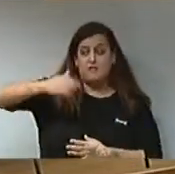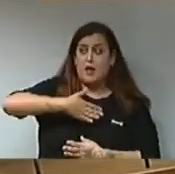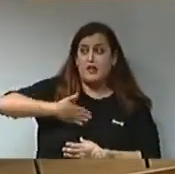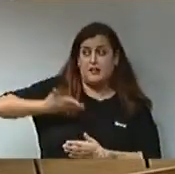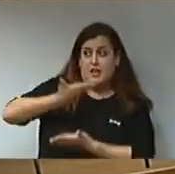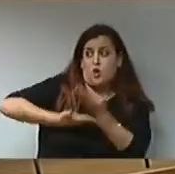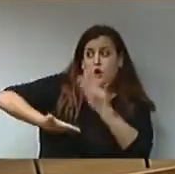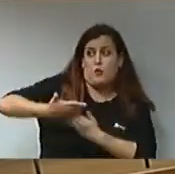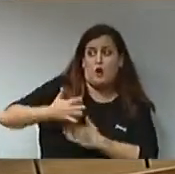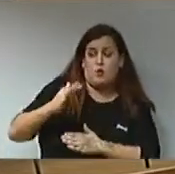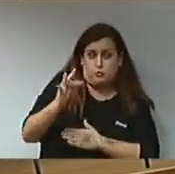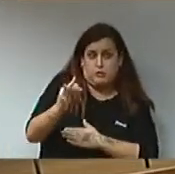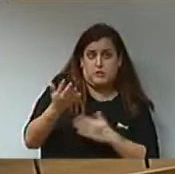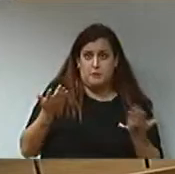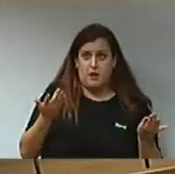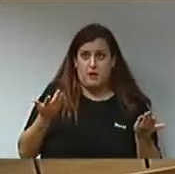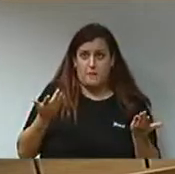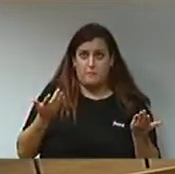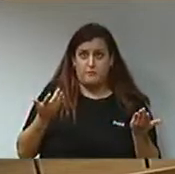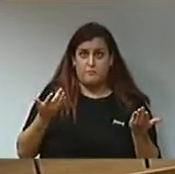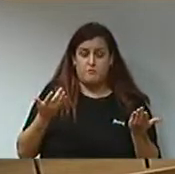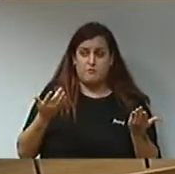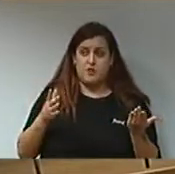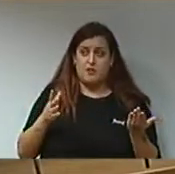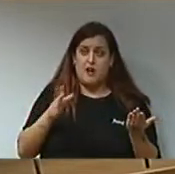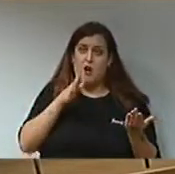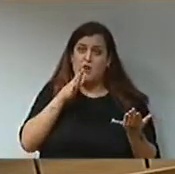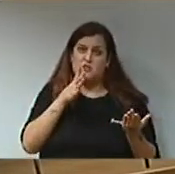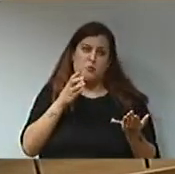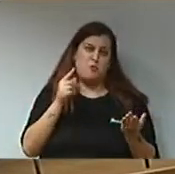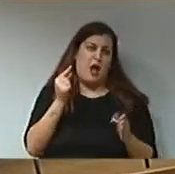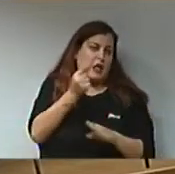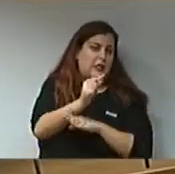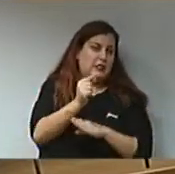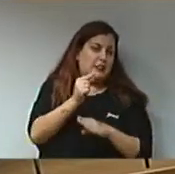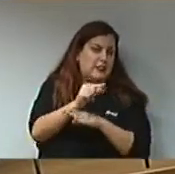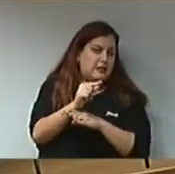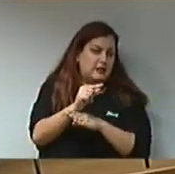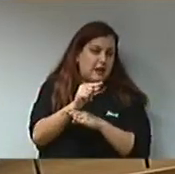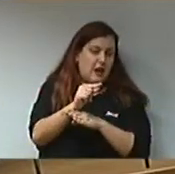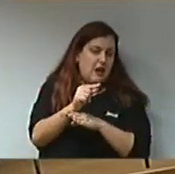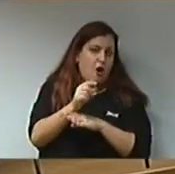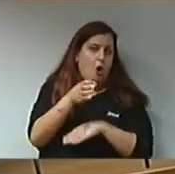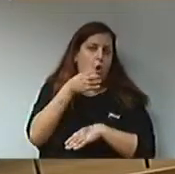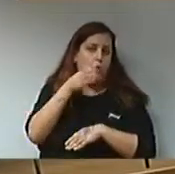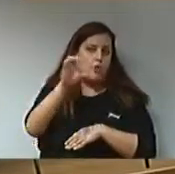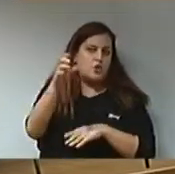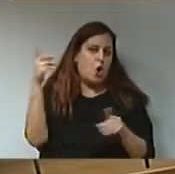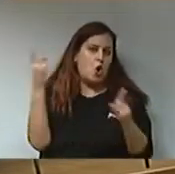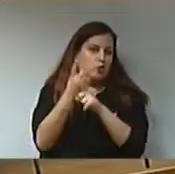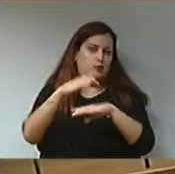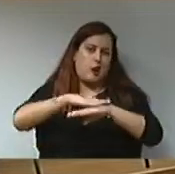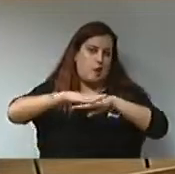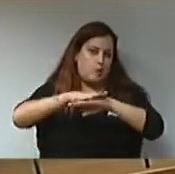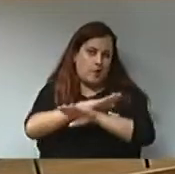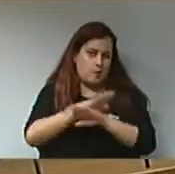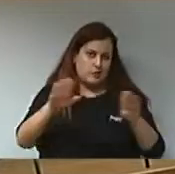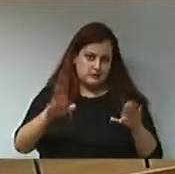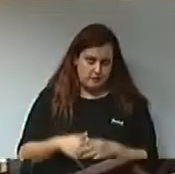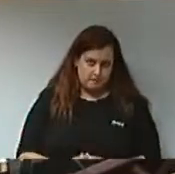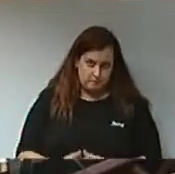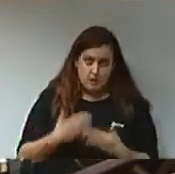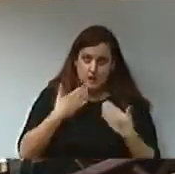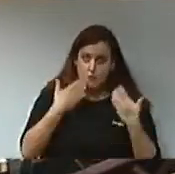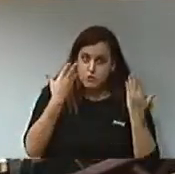volen que siga positiva i que no siga permanentment un crit que va simplement contra el govern actual. Moltes